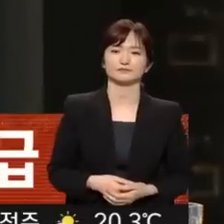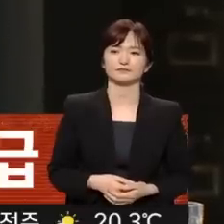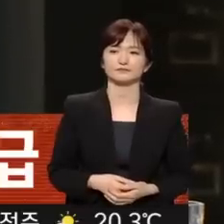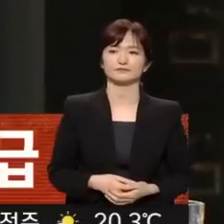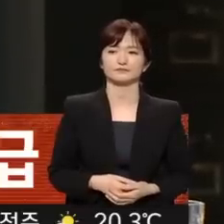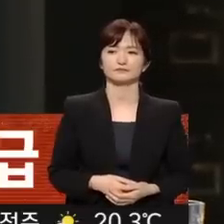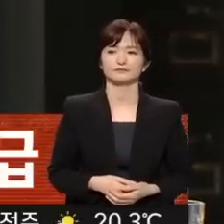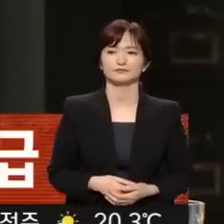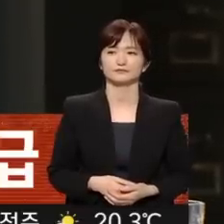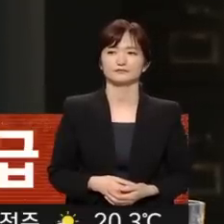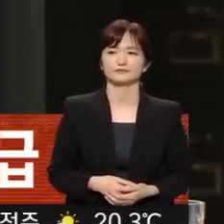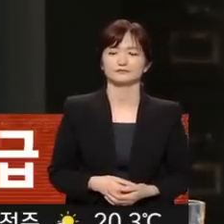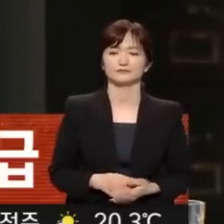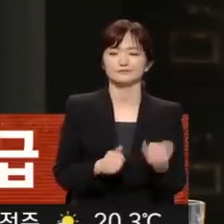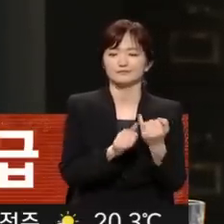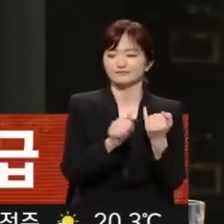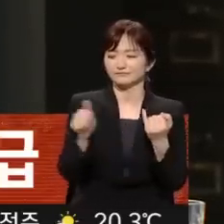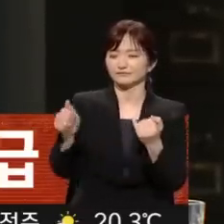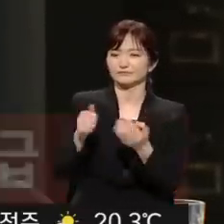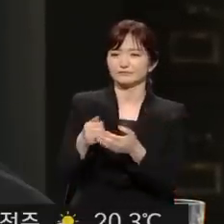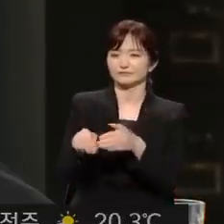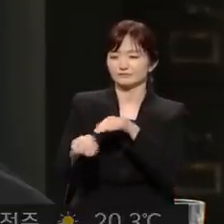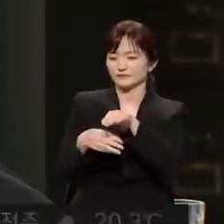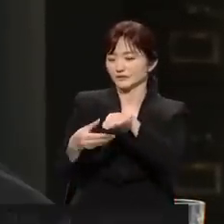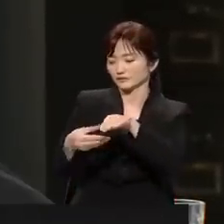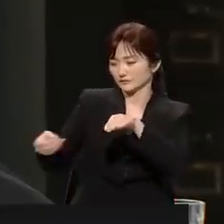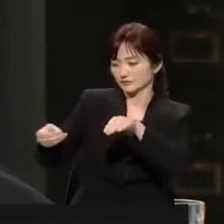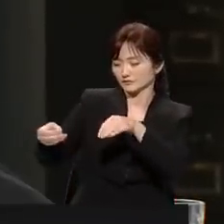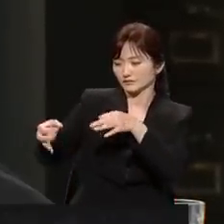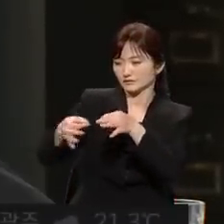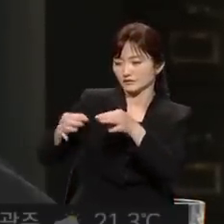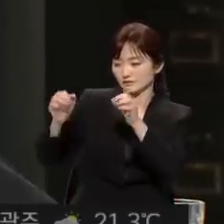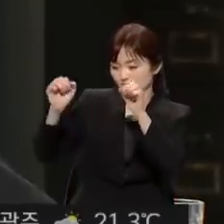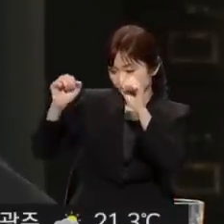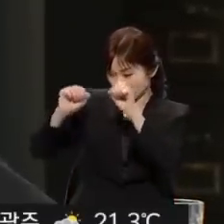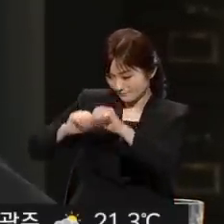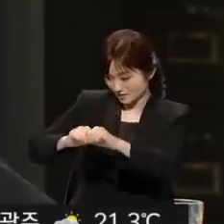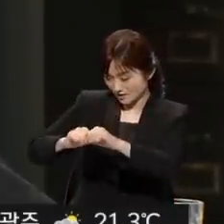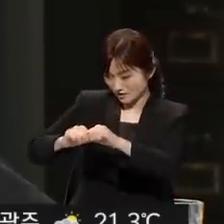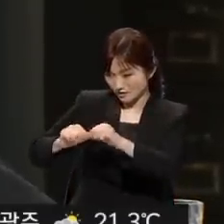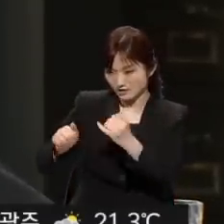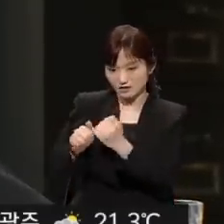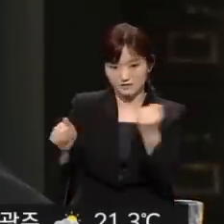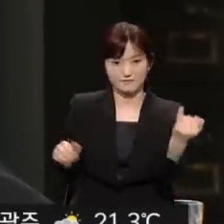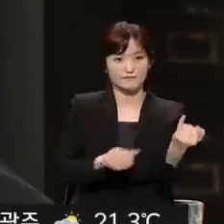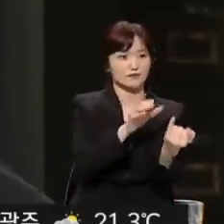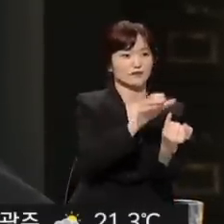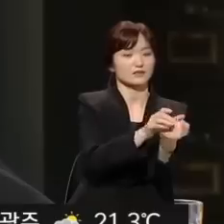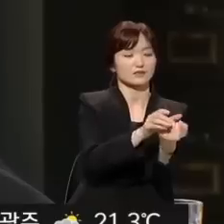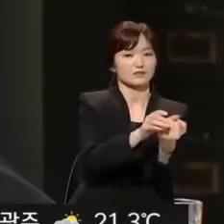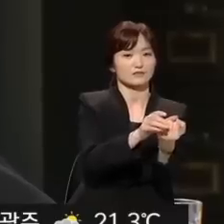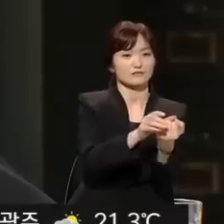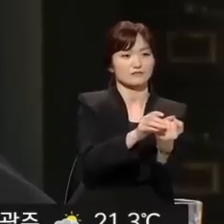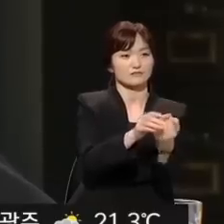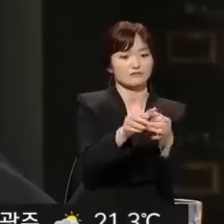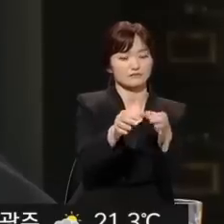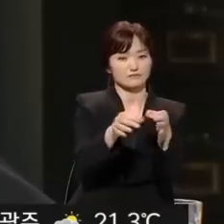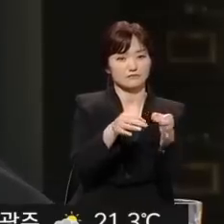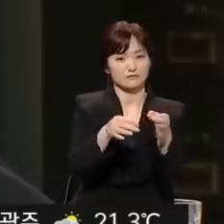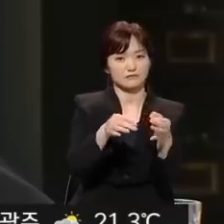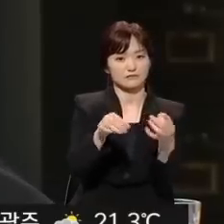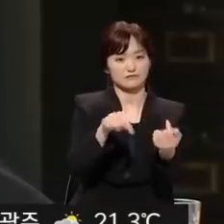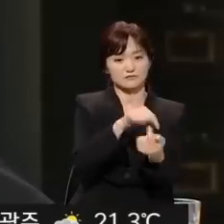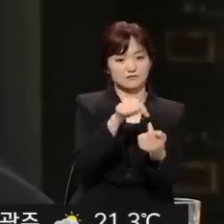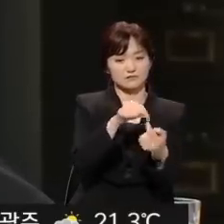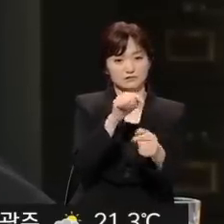내가 말아먹은 렌터카 업체가 수 안 좋은 아내가 맡으면서부터 갑자기 발딱 쓰기 시작했다. 뭐 일단 자존심